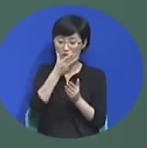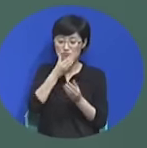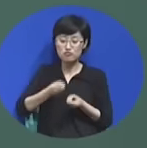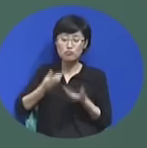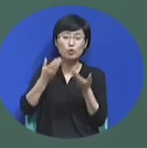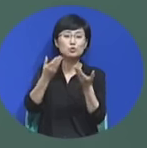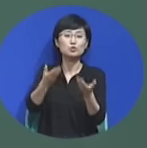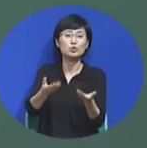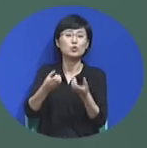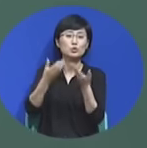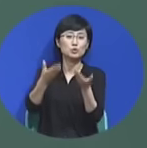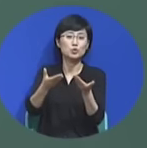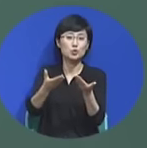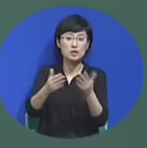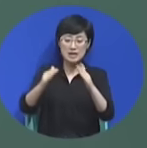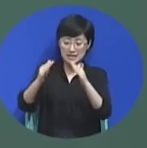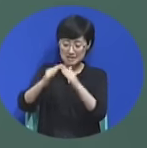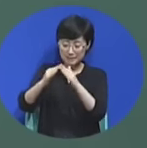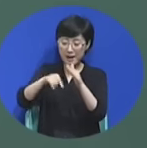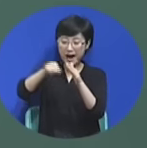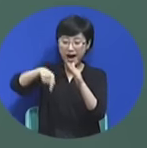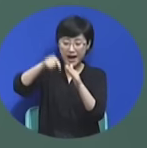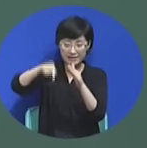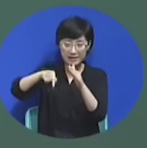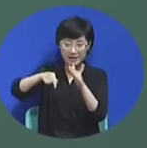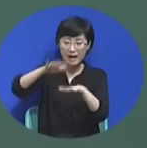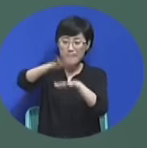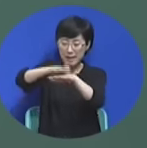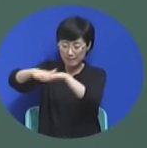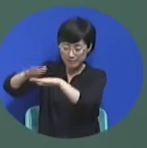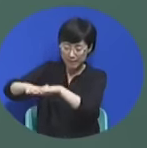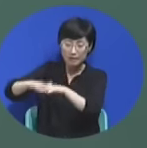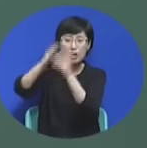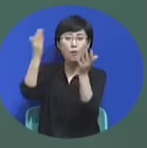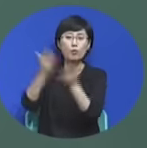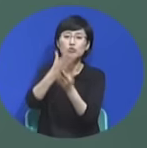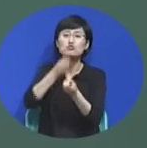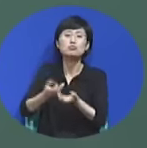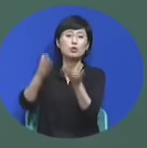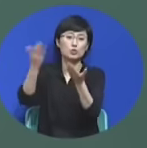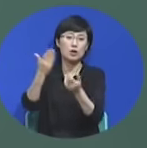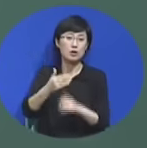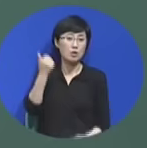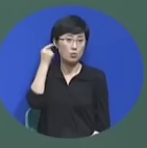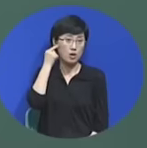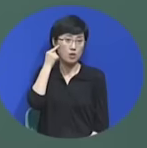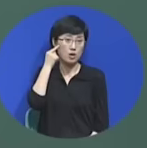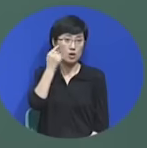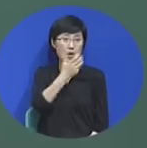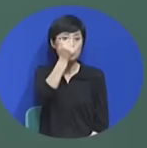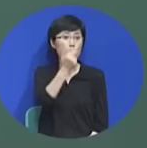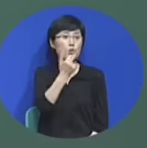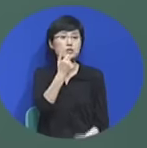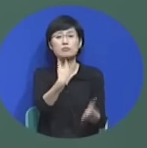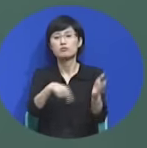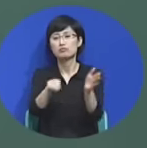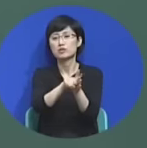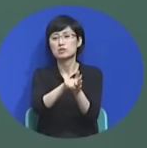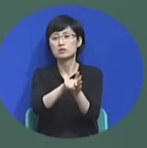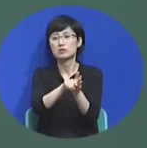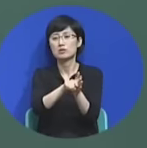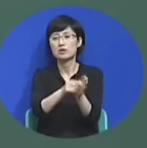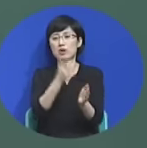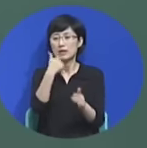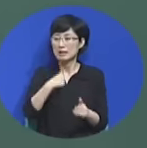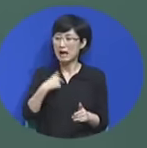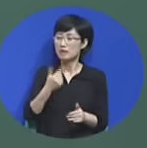복이 그의 집과 밭의 모든 소유에 누구를 위하여? 인저 谁呢? 요셉을 위하여. 인저 요셉의